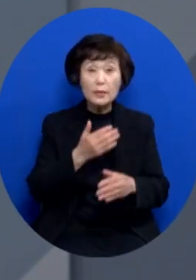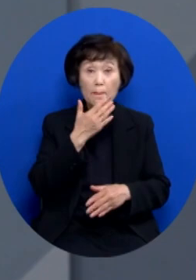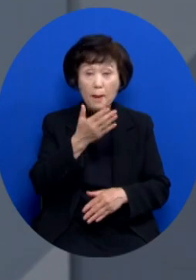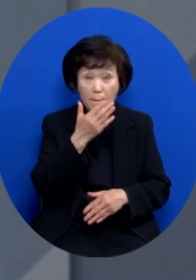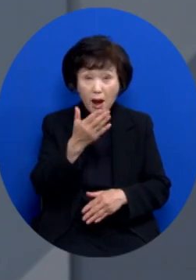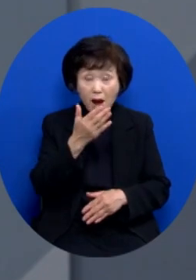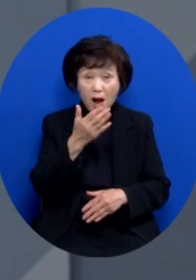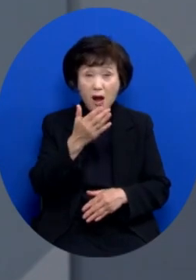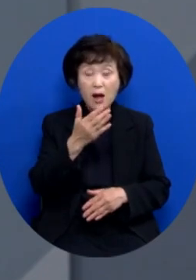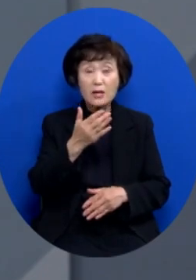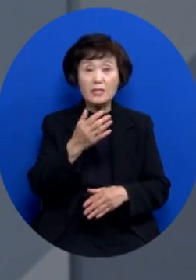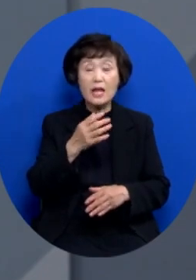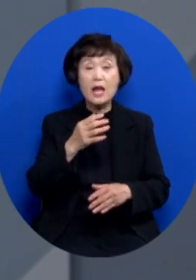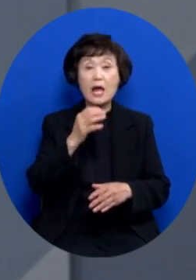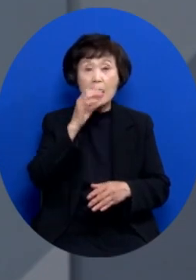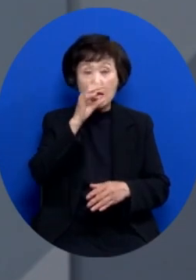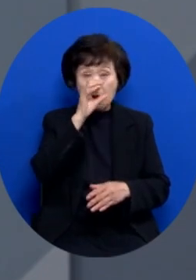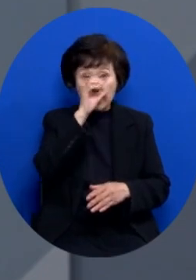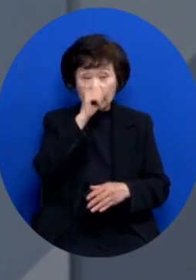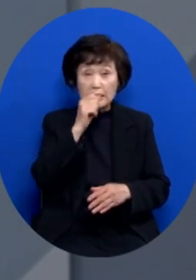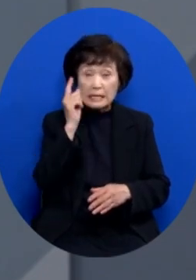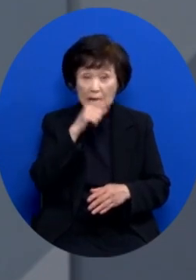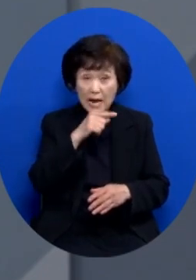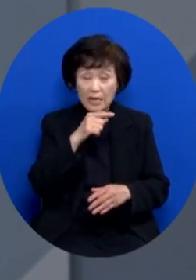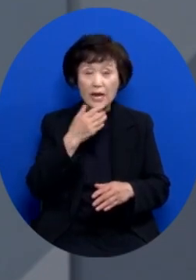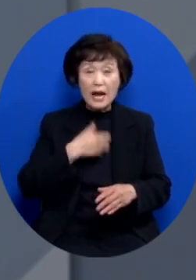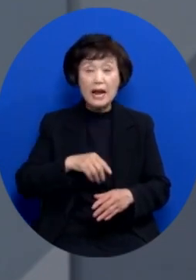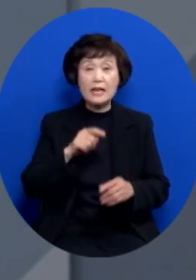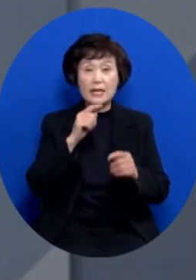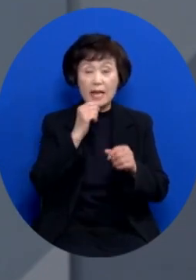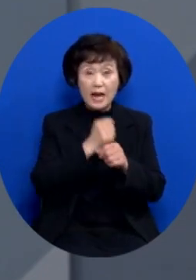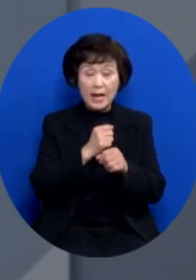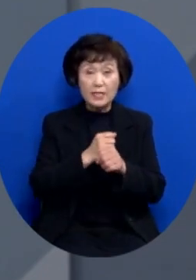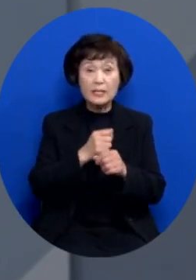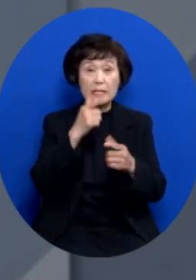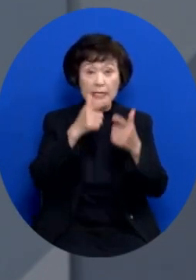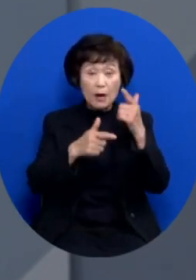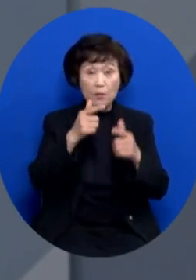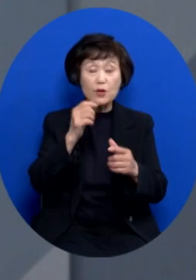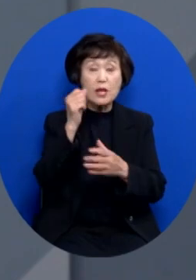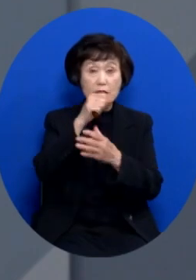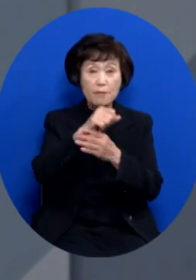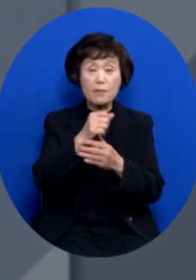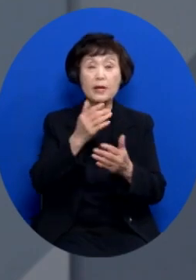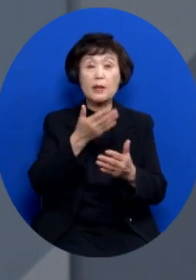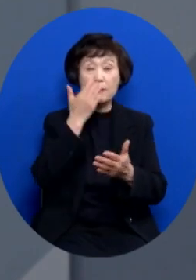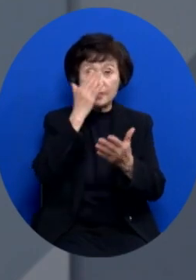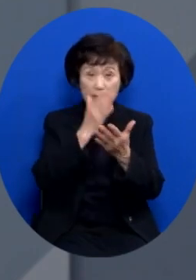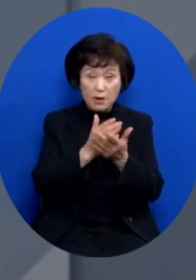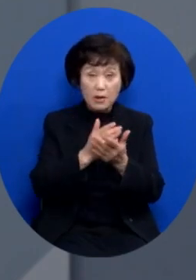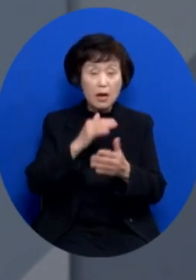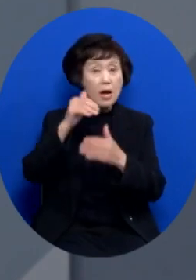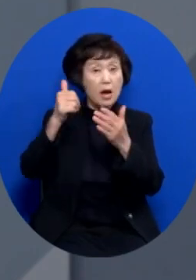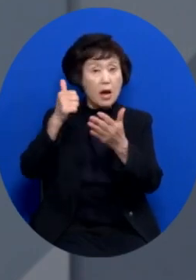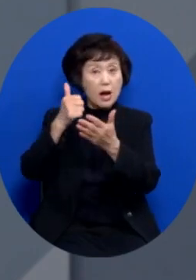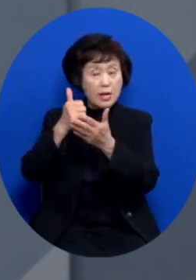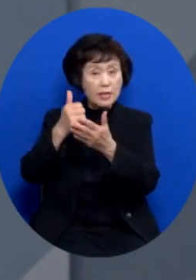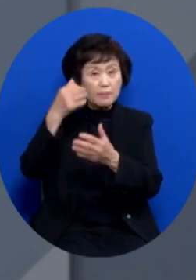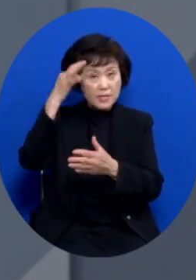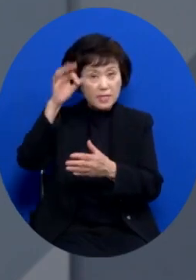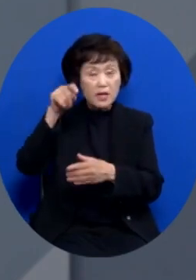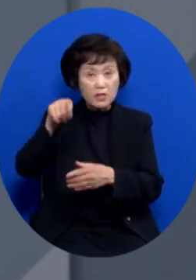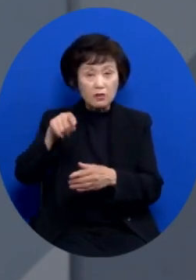놔놓고 하나님의 존재를 잊지 말라. 이게 이제 조건성이라도 할 수 있고 금지성이라도 할 수 있죠. 우리가 성경을 통해서